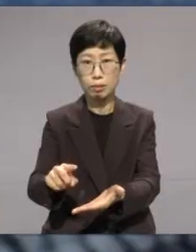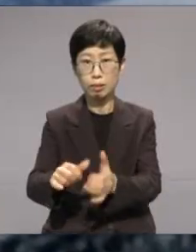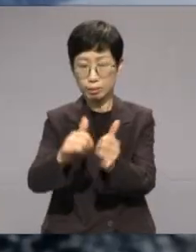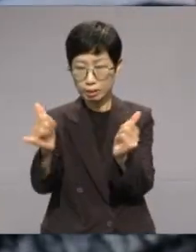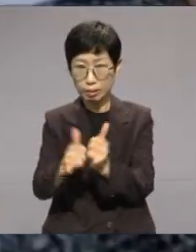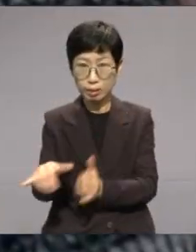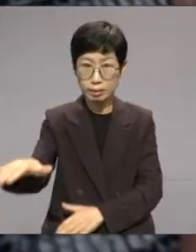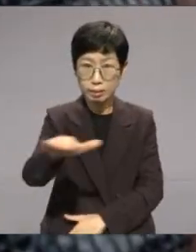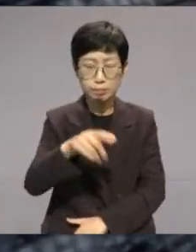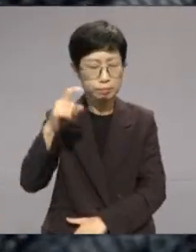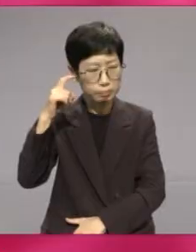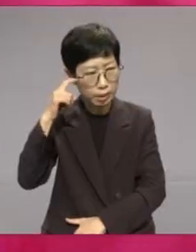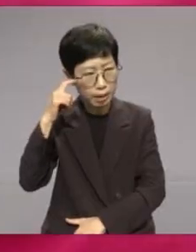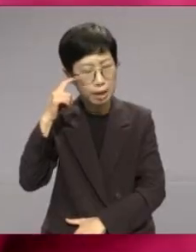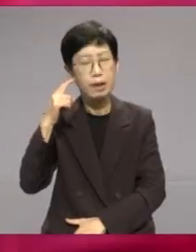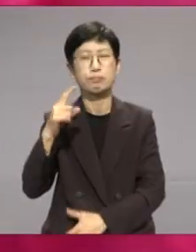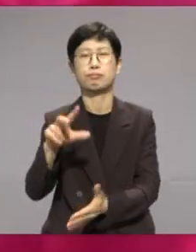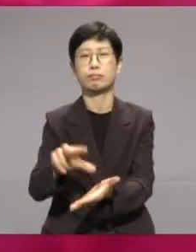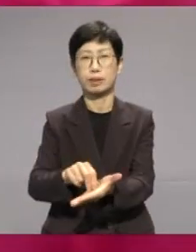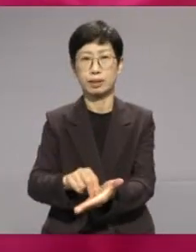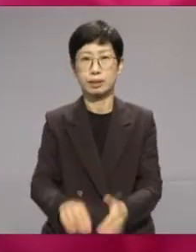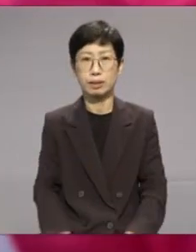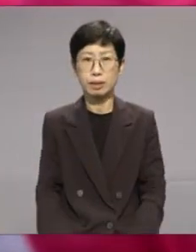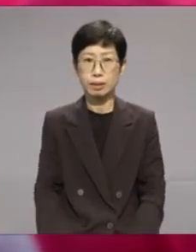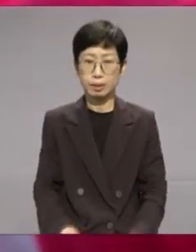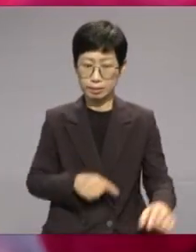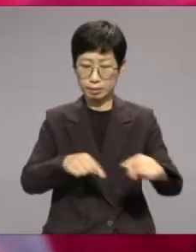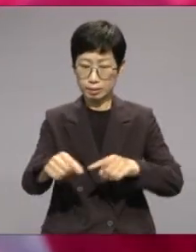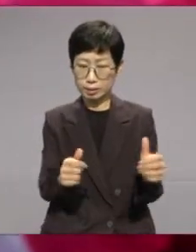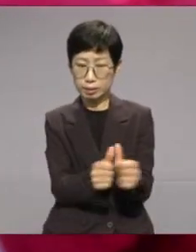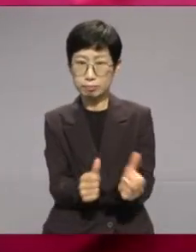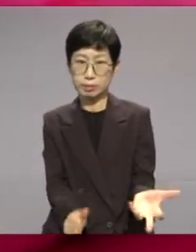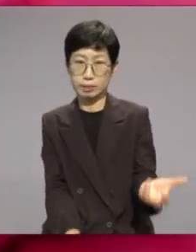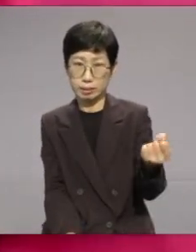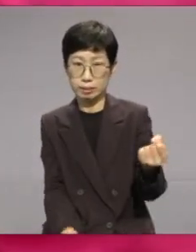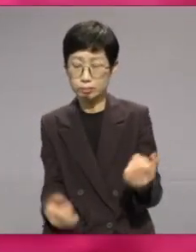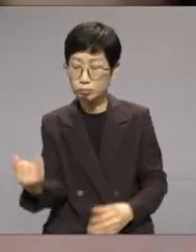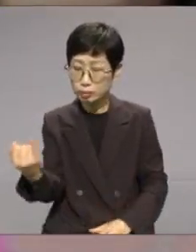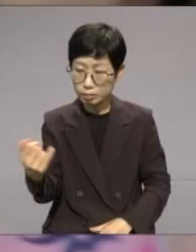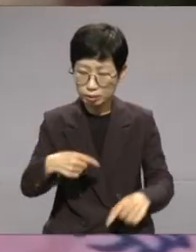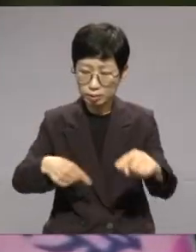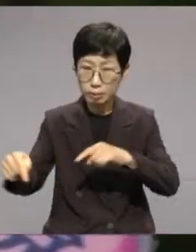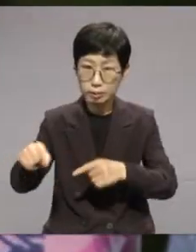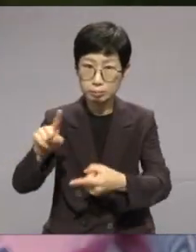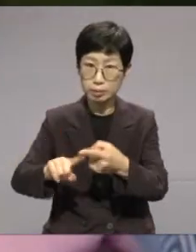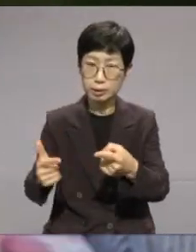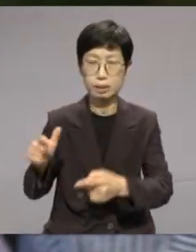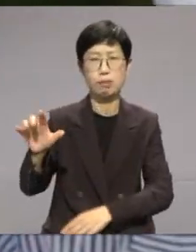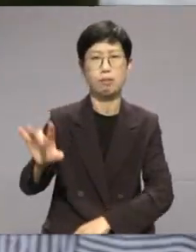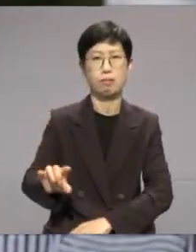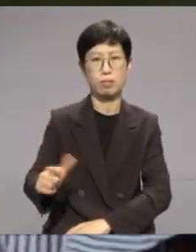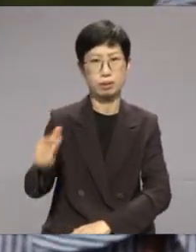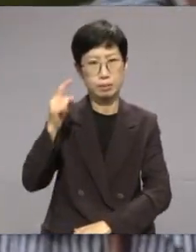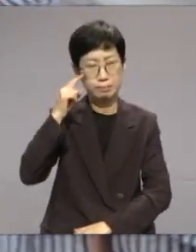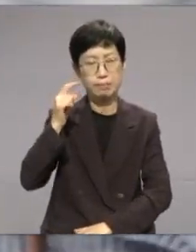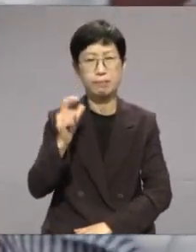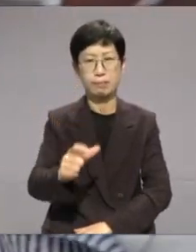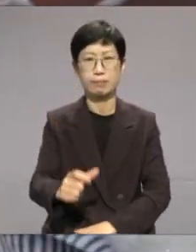인식입니다. 정치는 남자만 하는 일이라거나 여성은 정치에 어울리지 않는다는 인식이